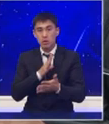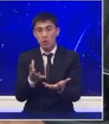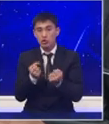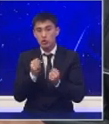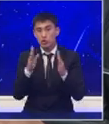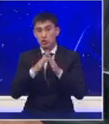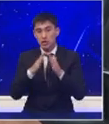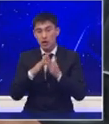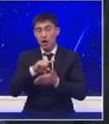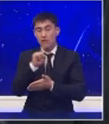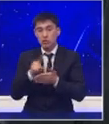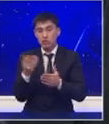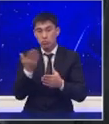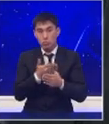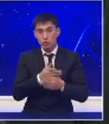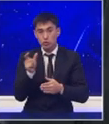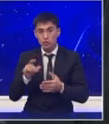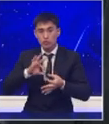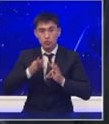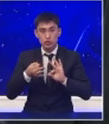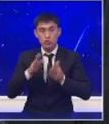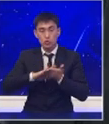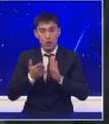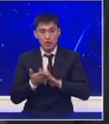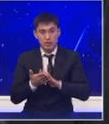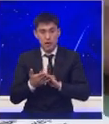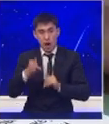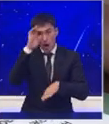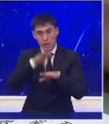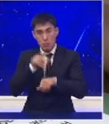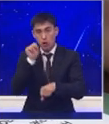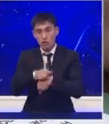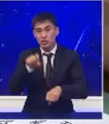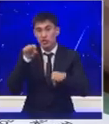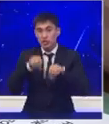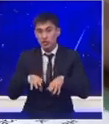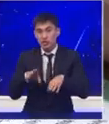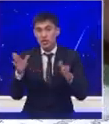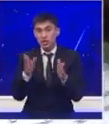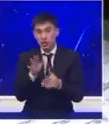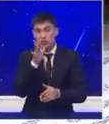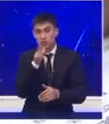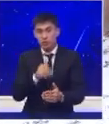получения жилья. Вопросы помощи людям в трудной жизненной ситуации аким поручил решить в самые